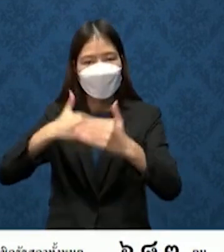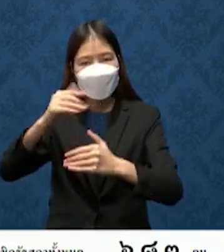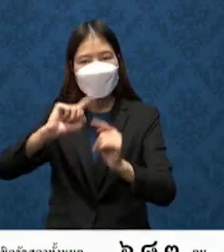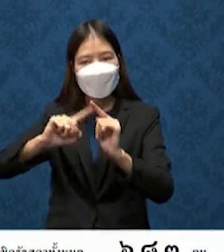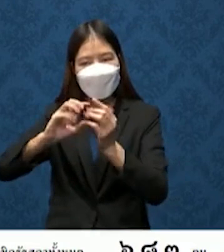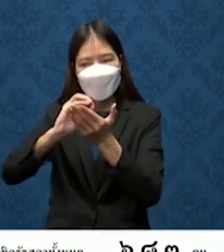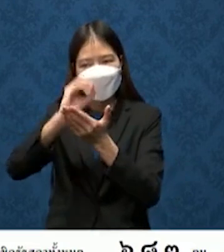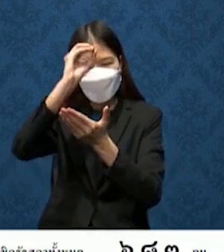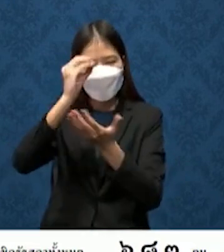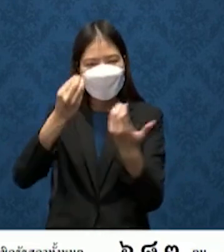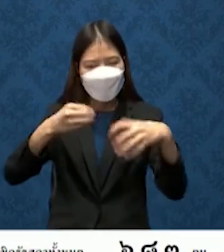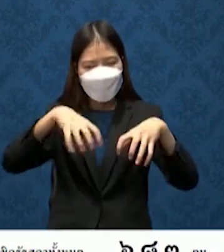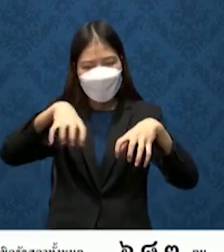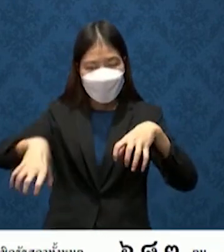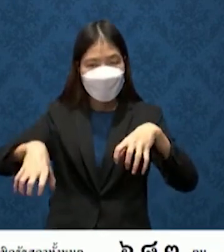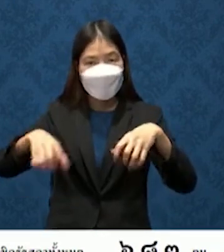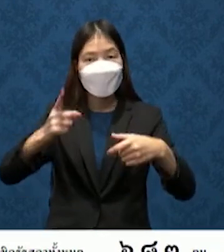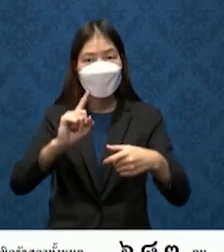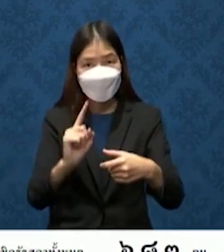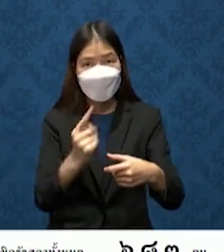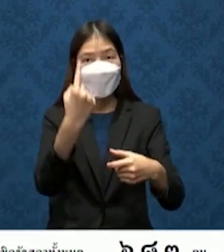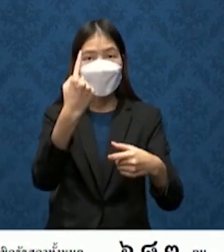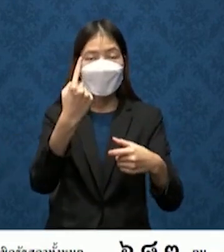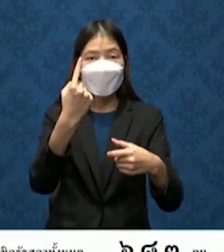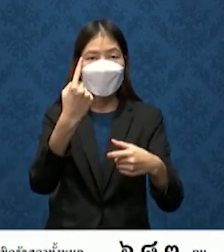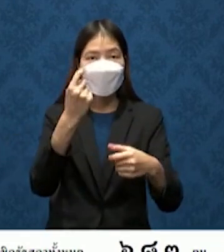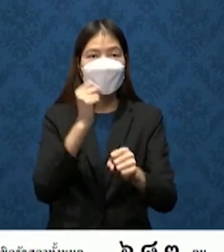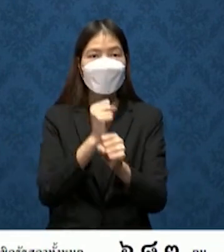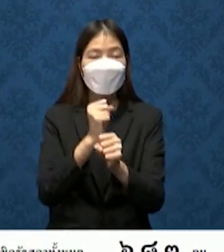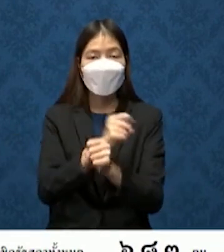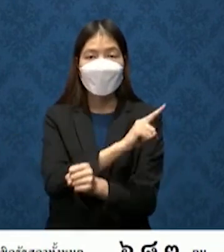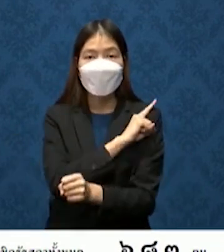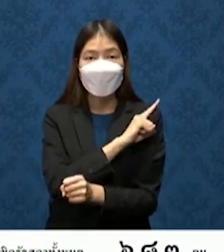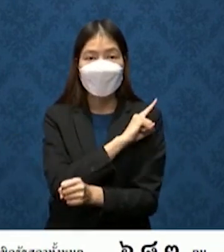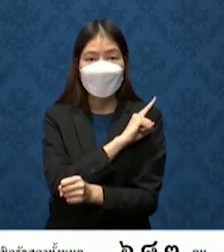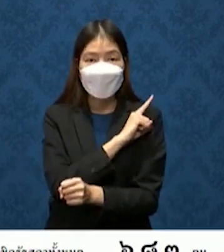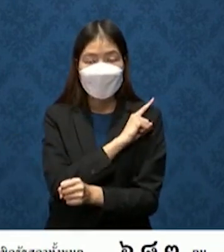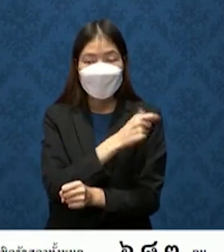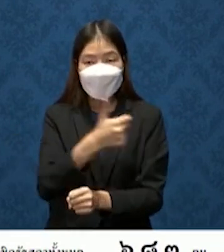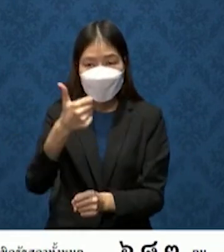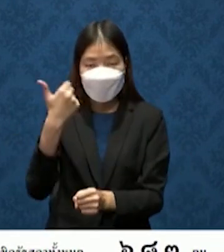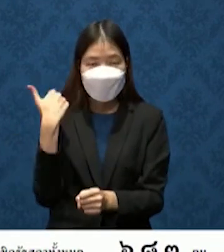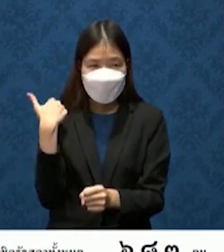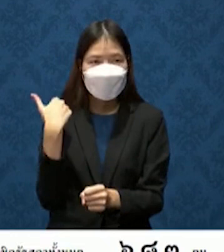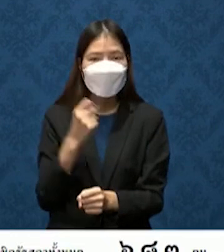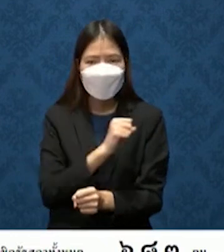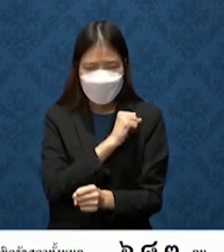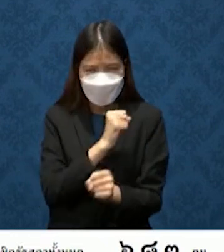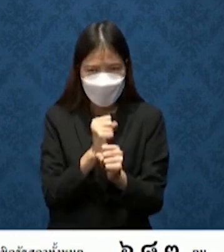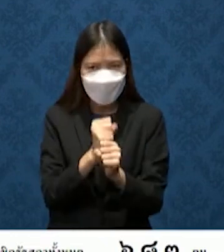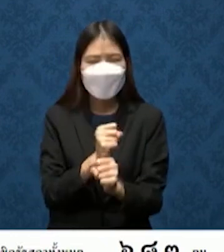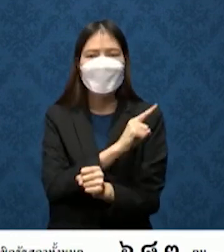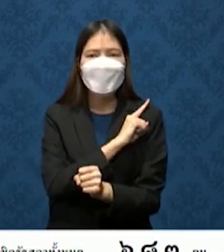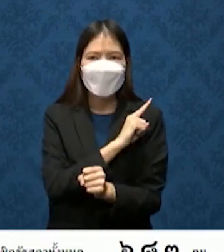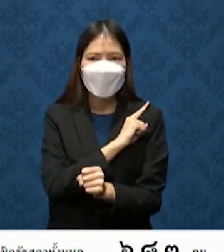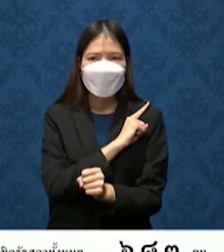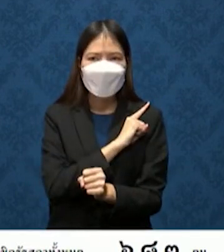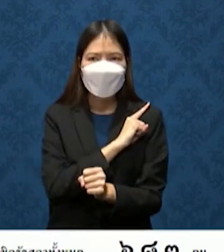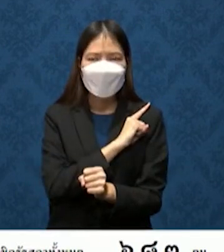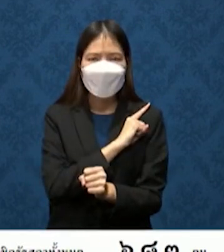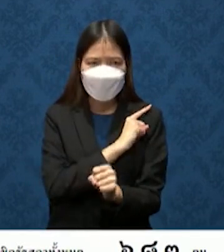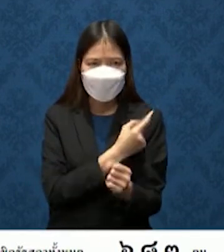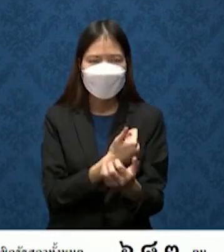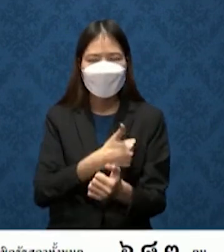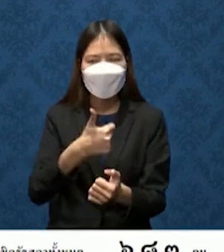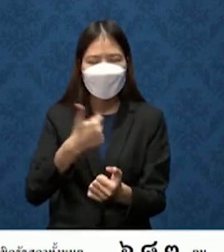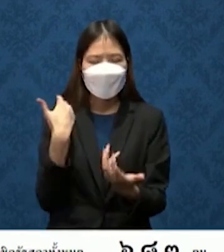สองหนวยงานนี้เกิดขึ้ใหม่สองหนวยงานนี้ได้ทำหน้าที่อื่นๆแทนหน่วยงานทั้งหมดทั้งหลายที่มี